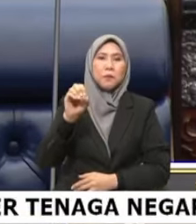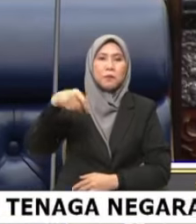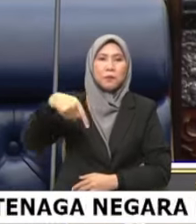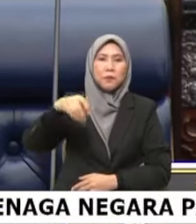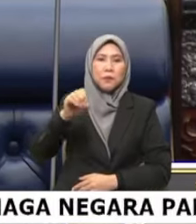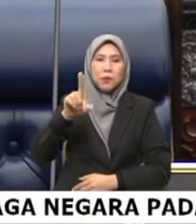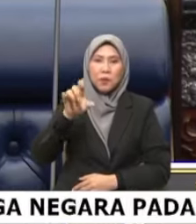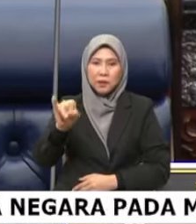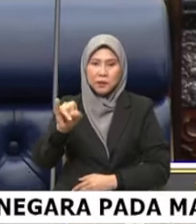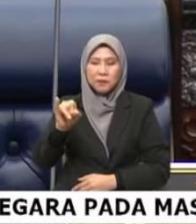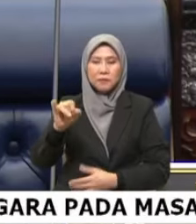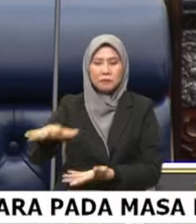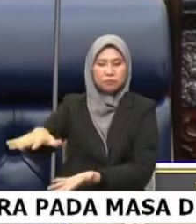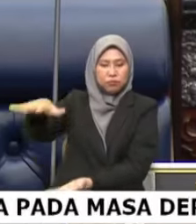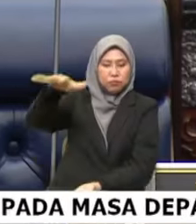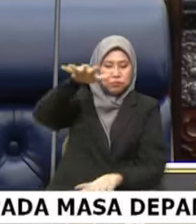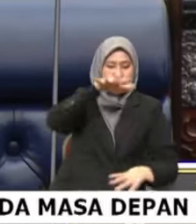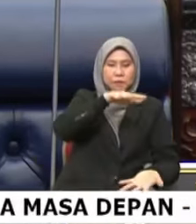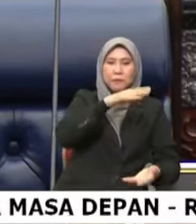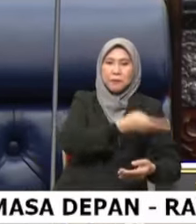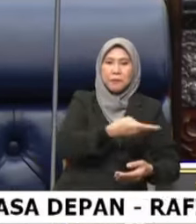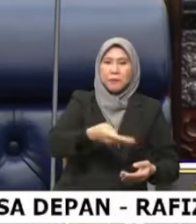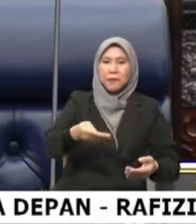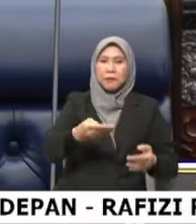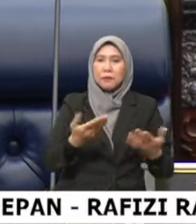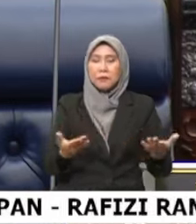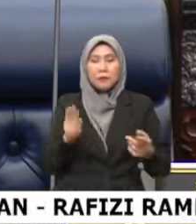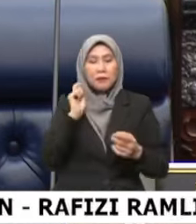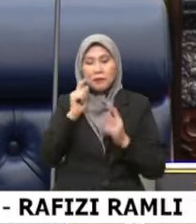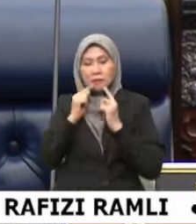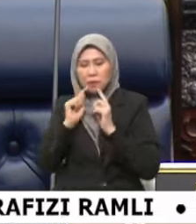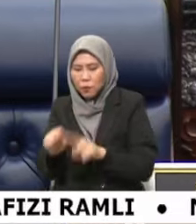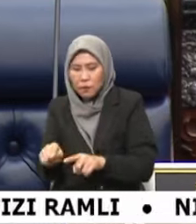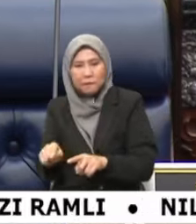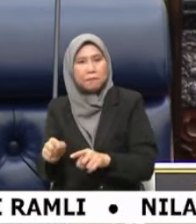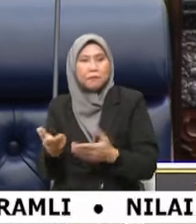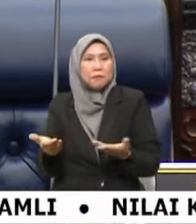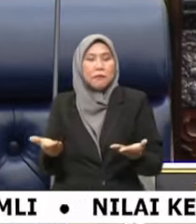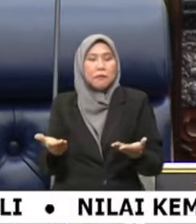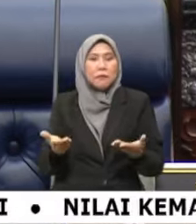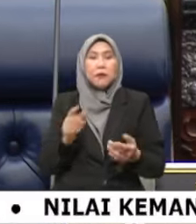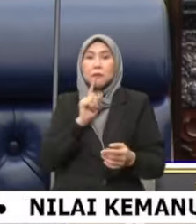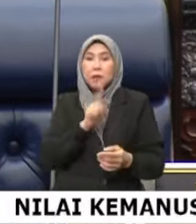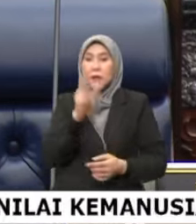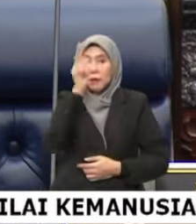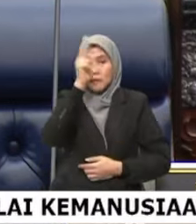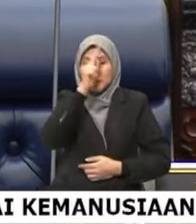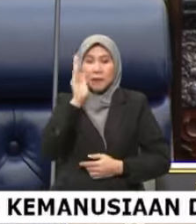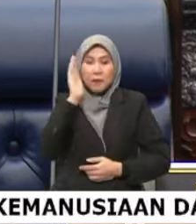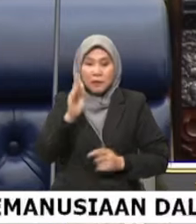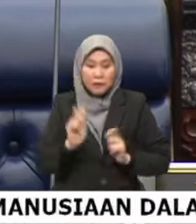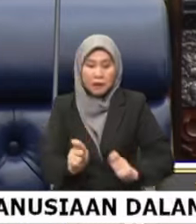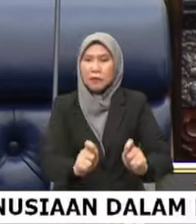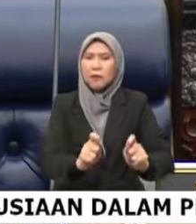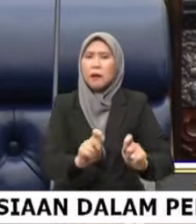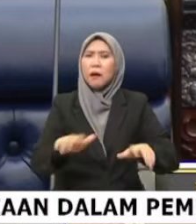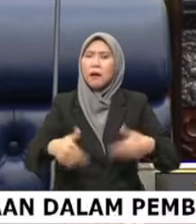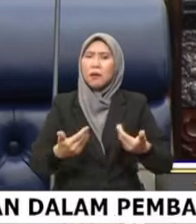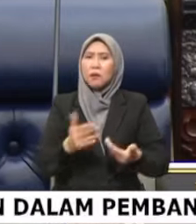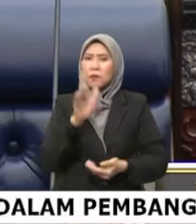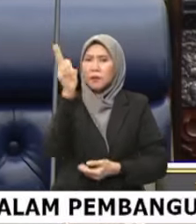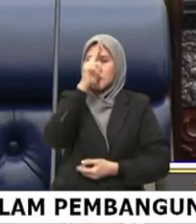makna kartel. Yang saya nak jawapan ialah Ahmad yang terakhir itu, Ahmad kata kerajaan akan ambil tindakan. Sejauh mana